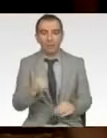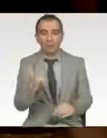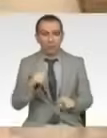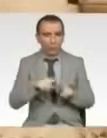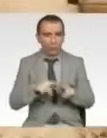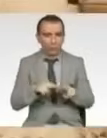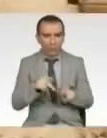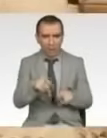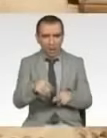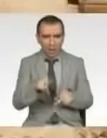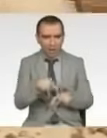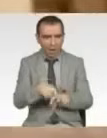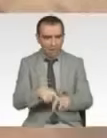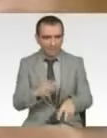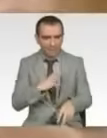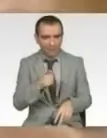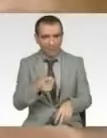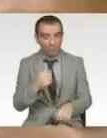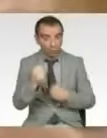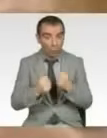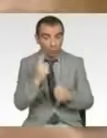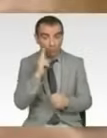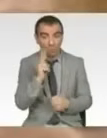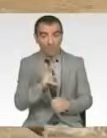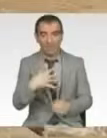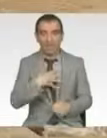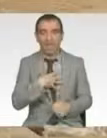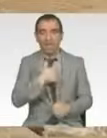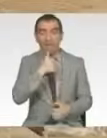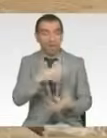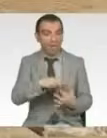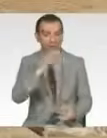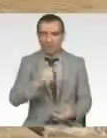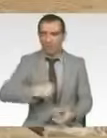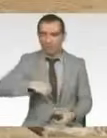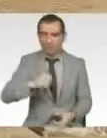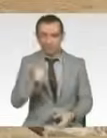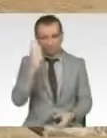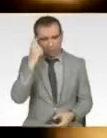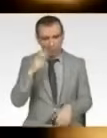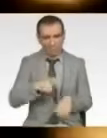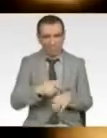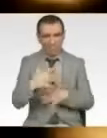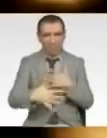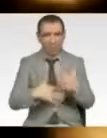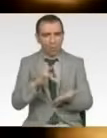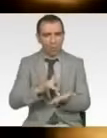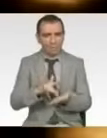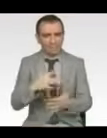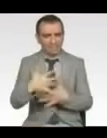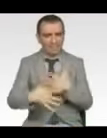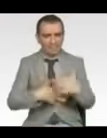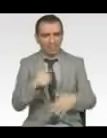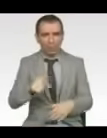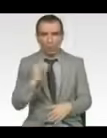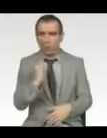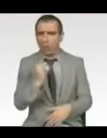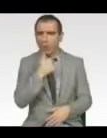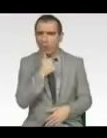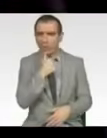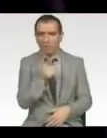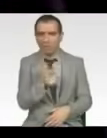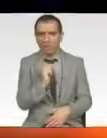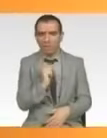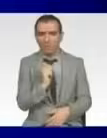atı görüyor musun? Hadi koş bakalım. Halife kendi adamlarını hain zannetsin de karışsın ortalık. Bunlar kötü adamlar.